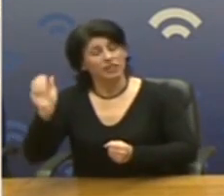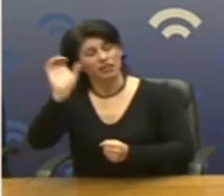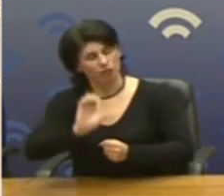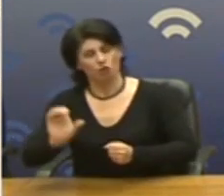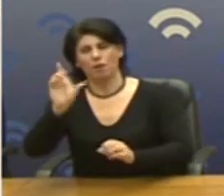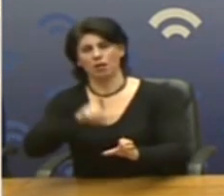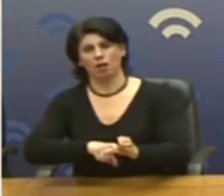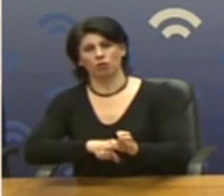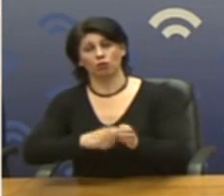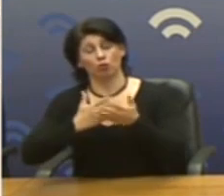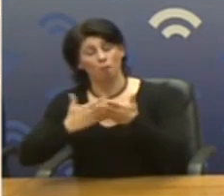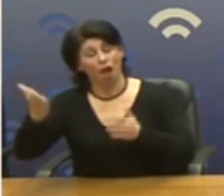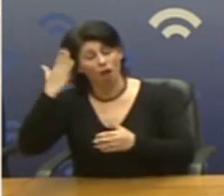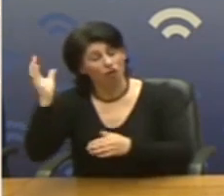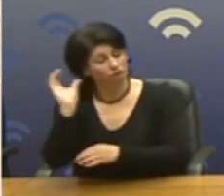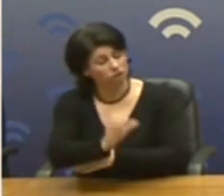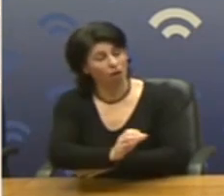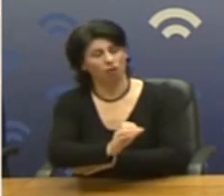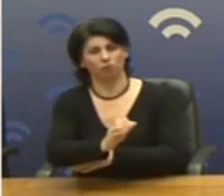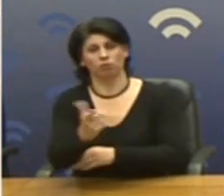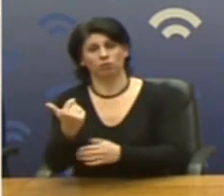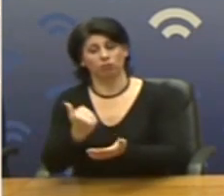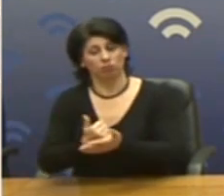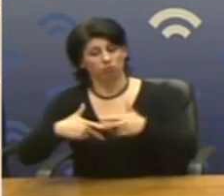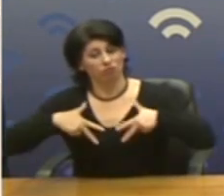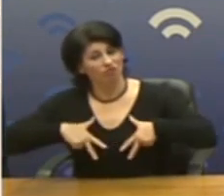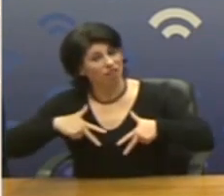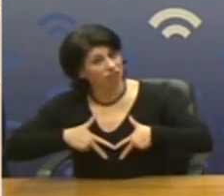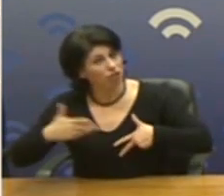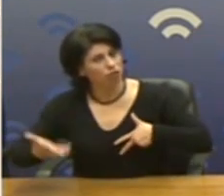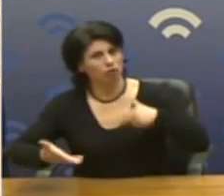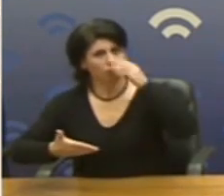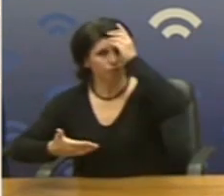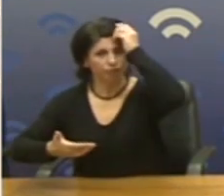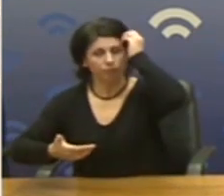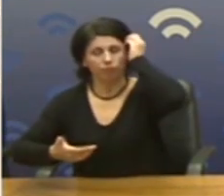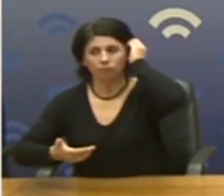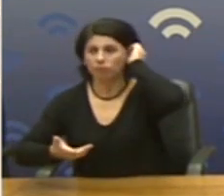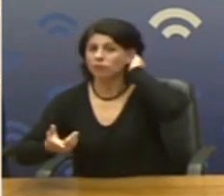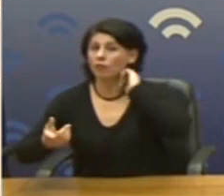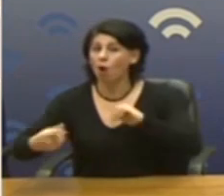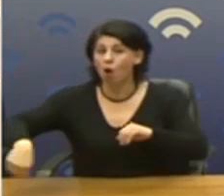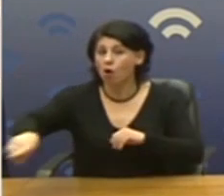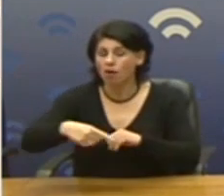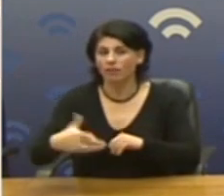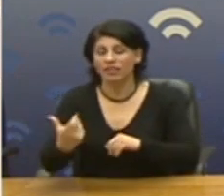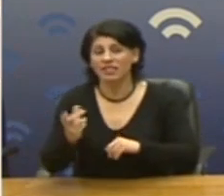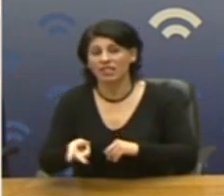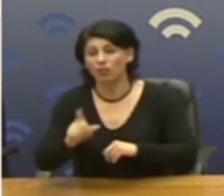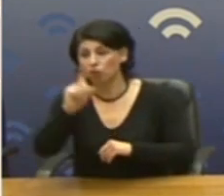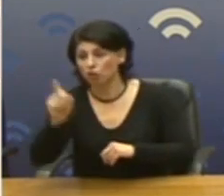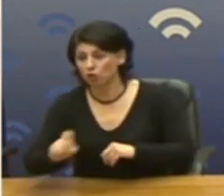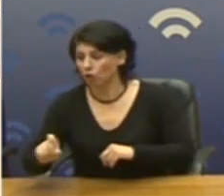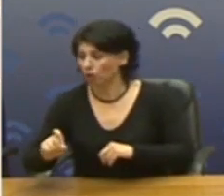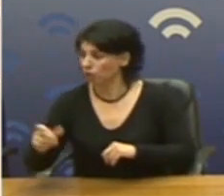Ένωσης και του μεγάλου κεφαλαίου και των κυβερνήσεών τους που βάζουν σε κίνδυνο τη ζωή, τη δική του,